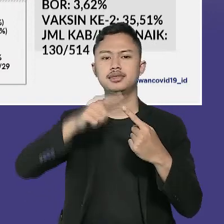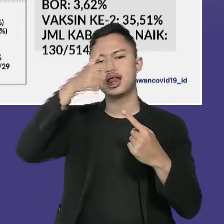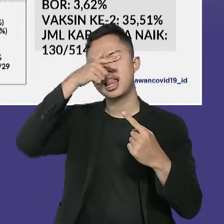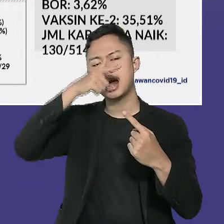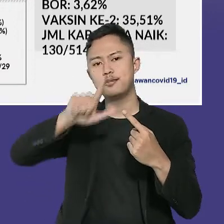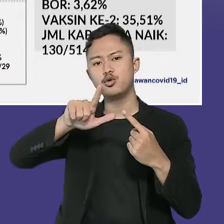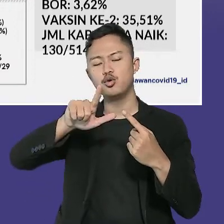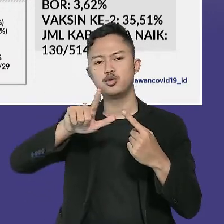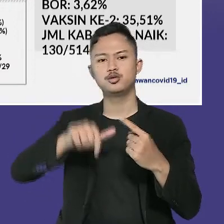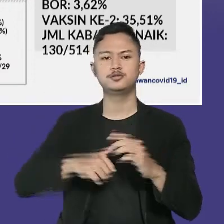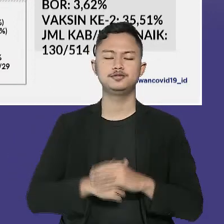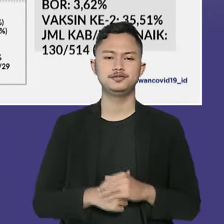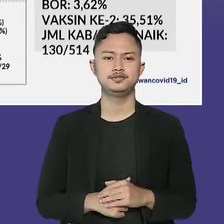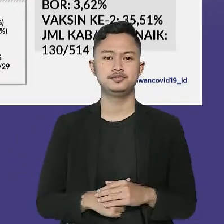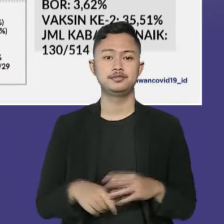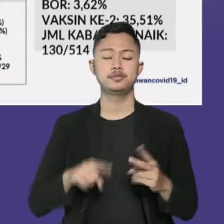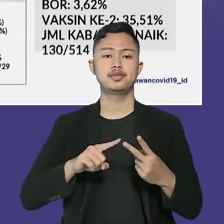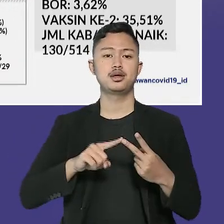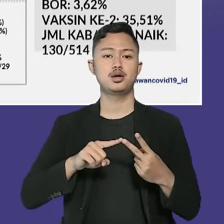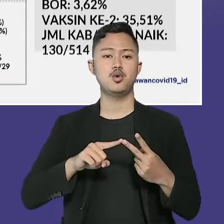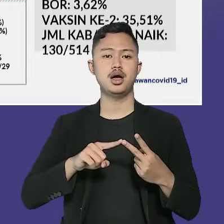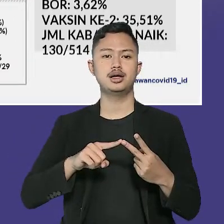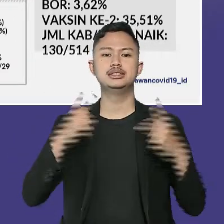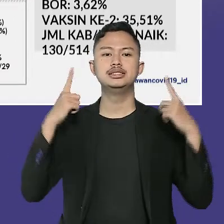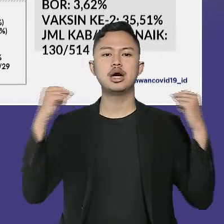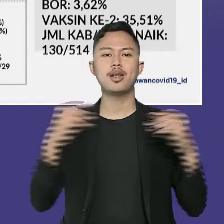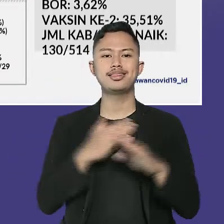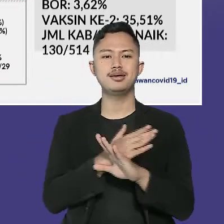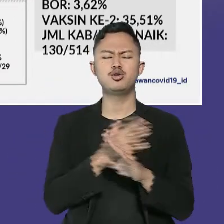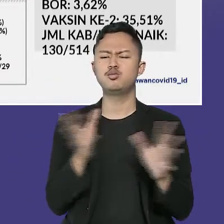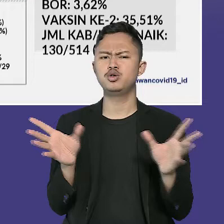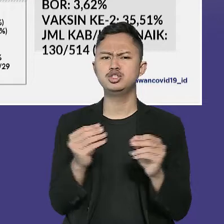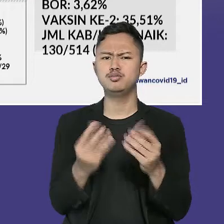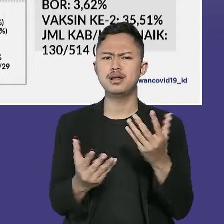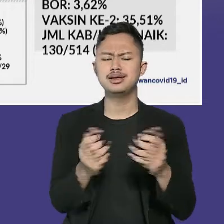yaitu 90,63%, Jawa Timur